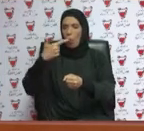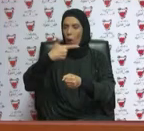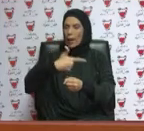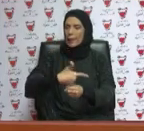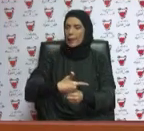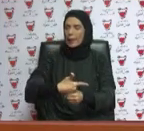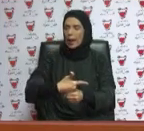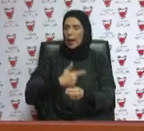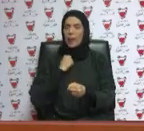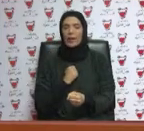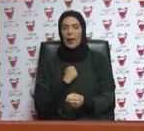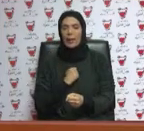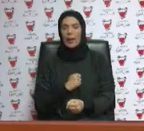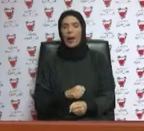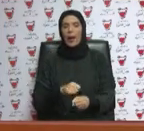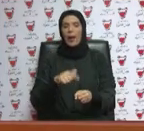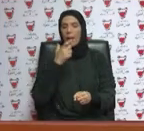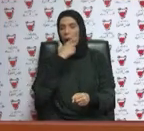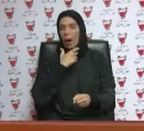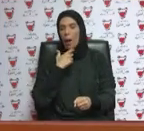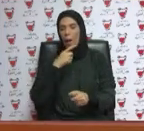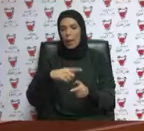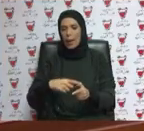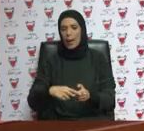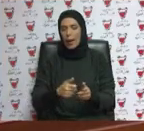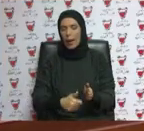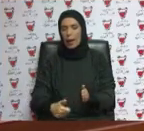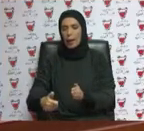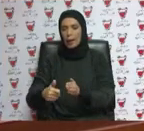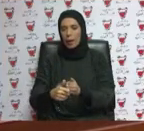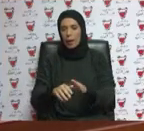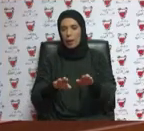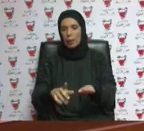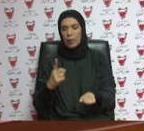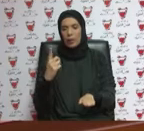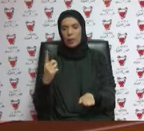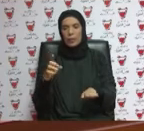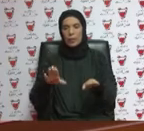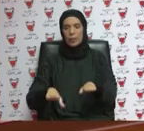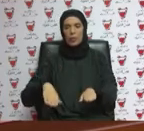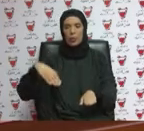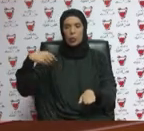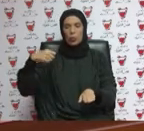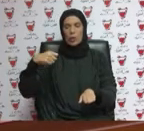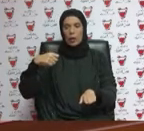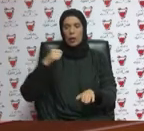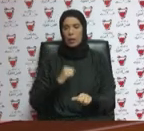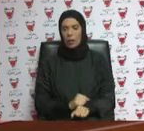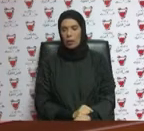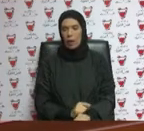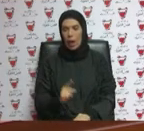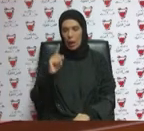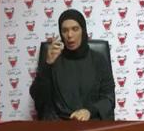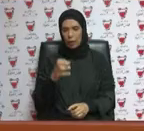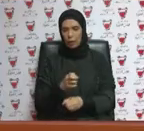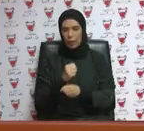آل خليفة ولي العهد نائب القائد الأعلى النائب الأول لرئيس مجلس الوزراء حفظه